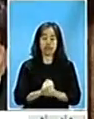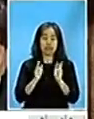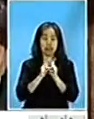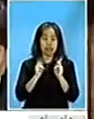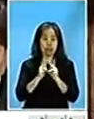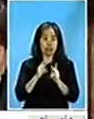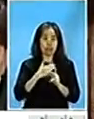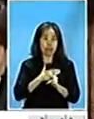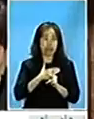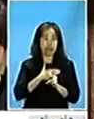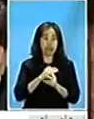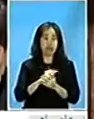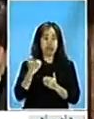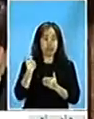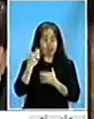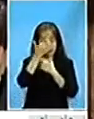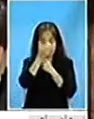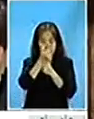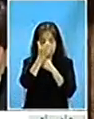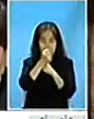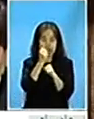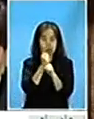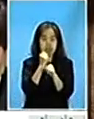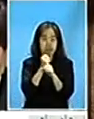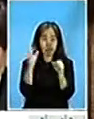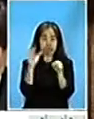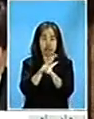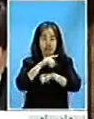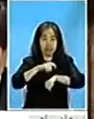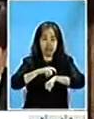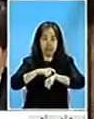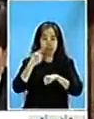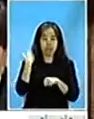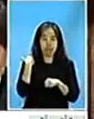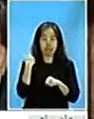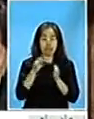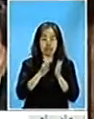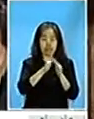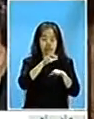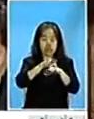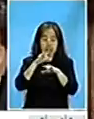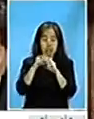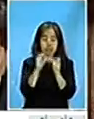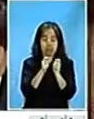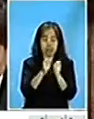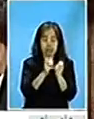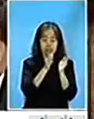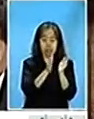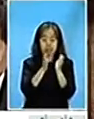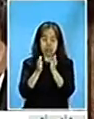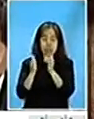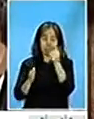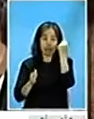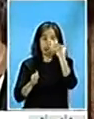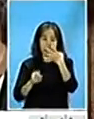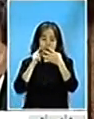นะครับก็ได้ใส่ใจในการทำงานอย่างเต็มที่โดยเฉพาะเรามีการตั้งอนุกรรมาธิการขึ้นมาด้วยกันทั้งหมด4คณะ